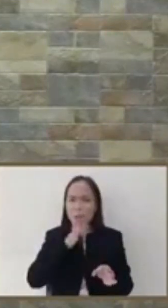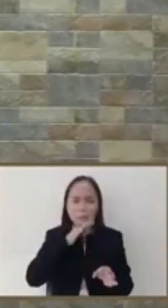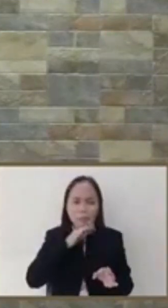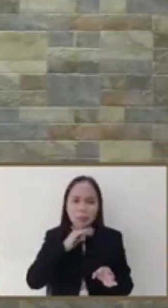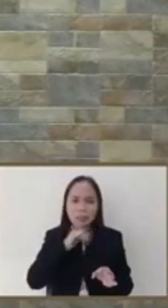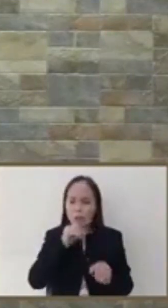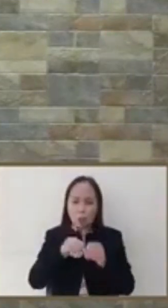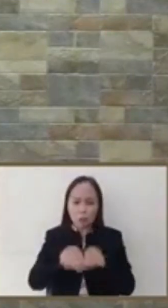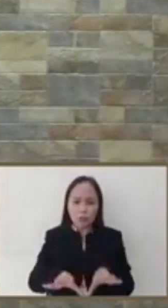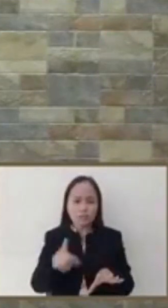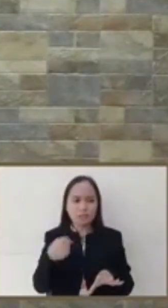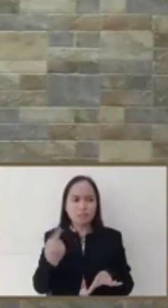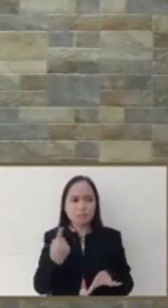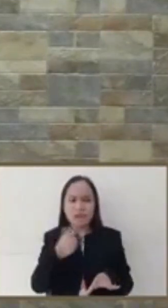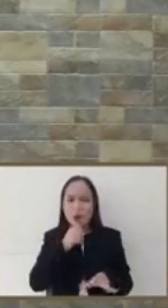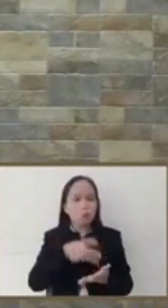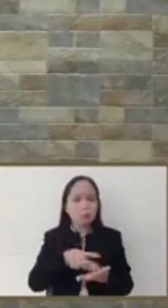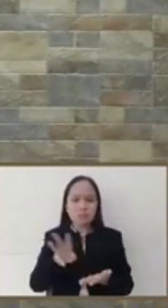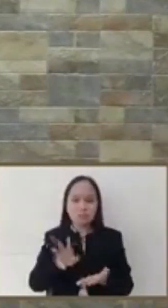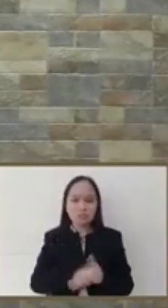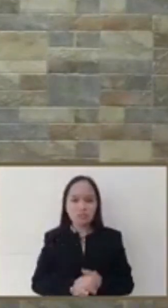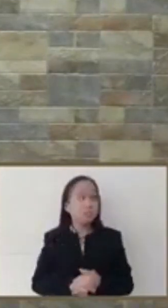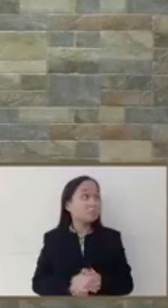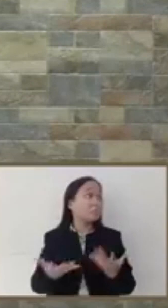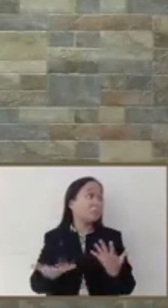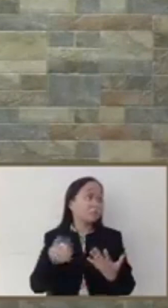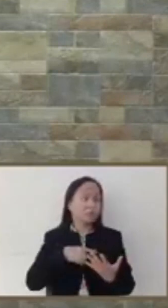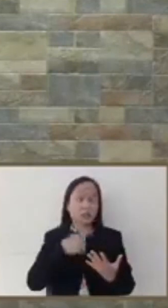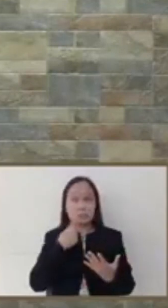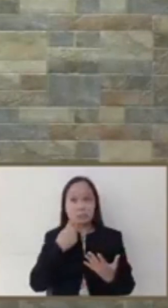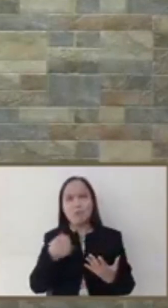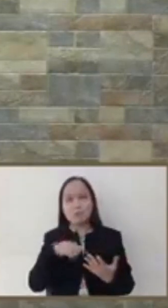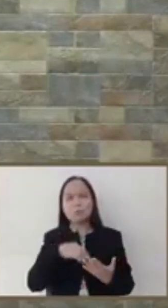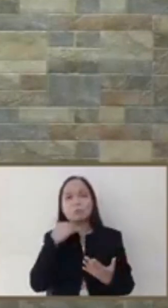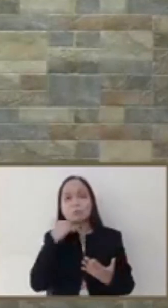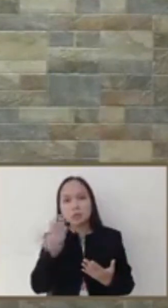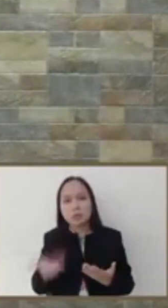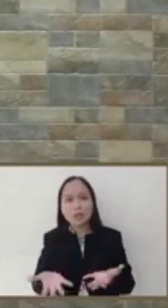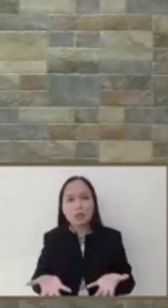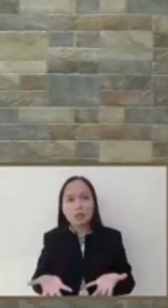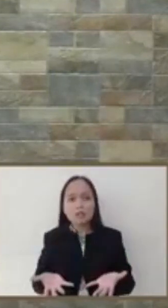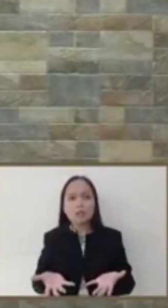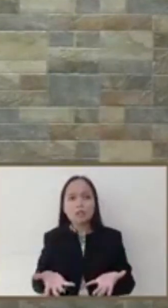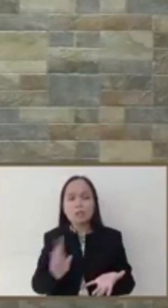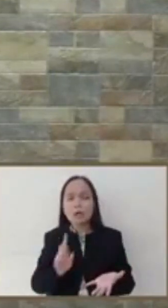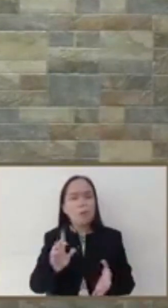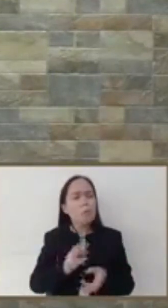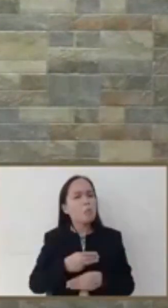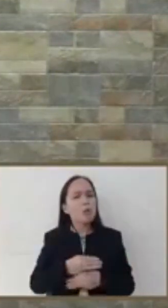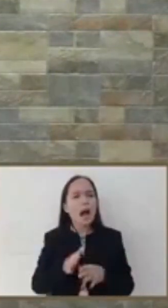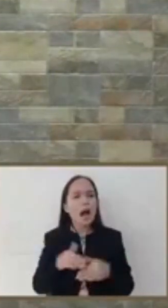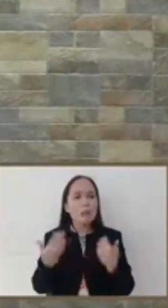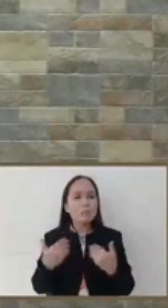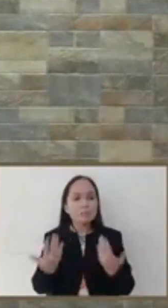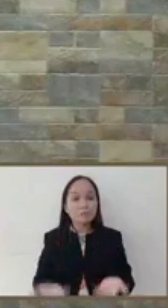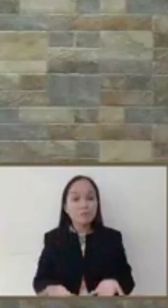Mga kapatid, maaaring sasabihin natin, wala na tayo rito. Pero look at this. Alam niyo kung ano nagpapasaya sa atin? Hindi natin alam